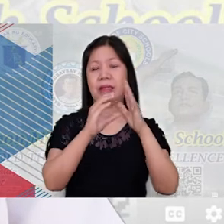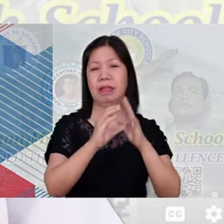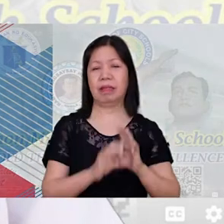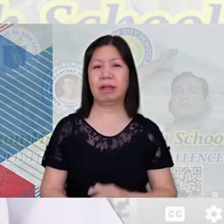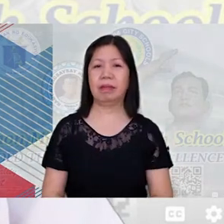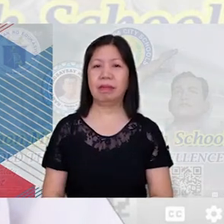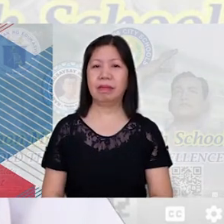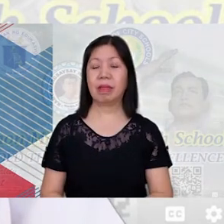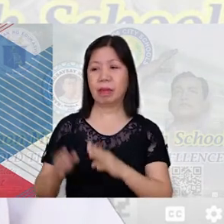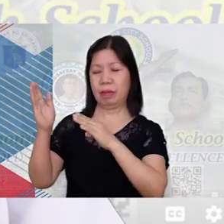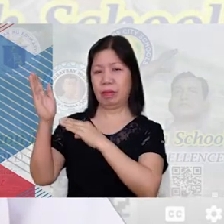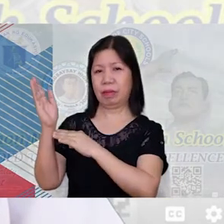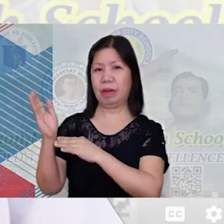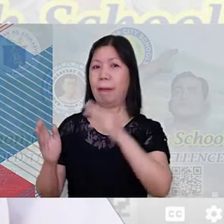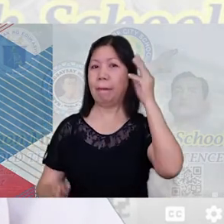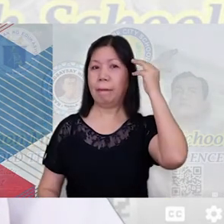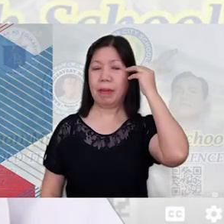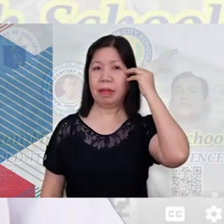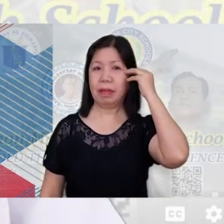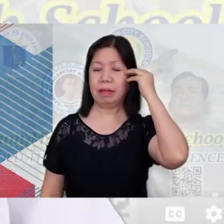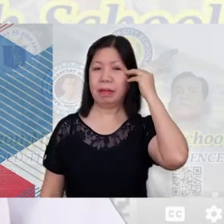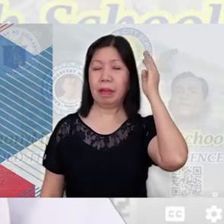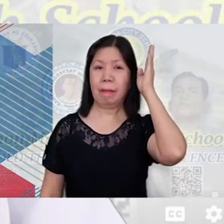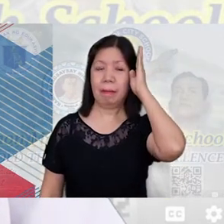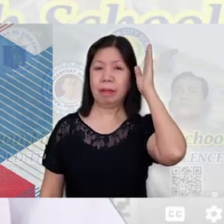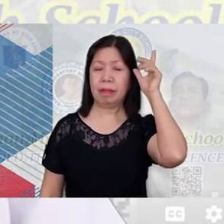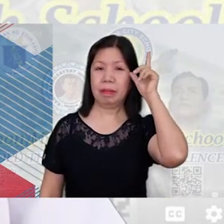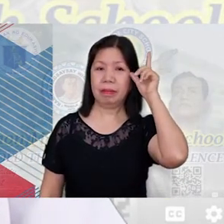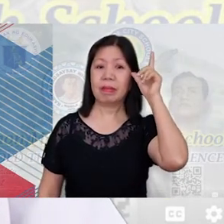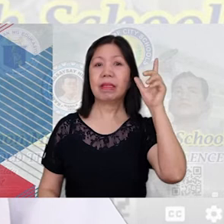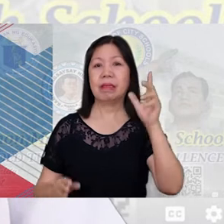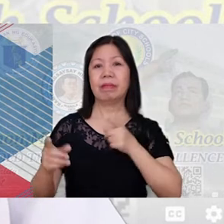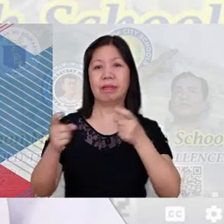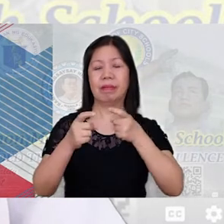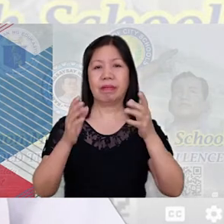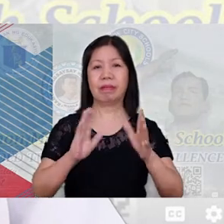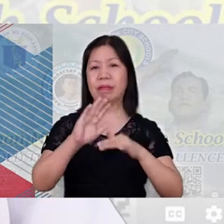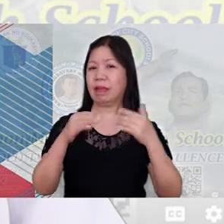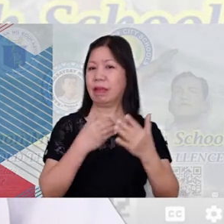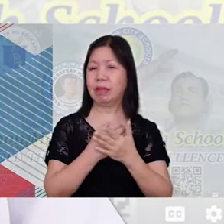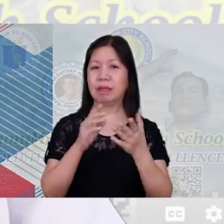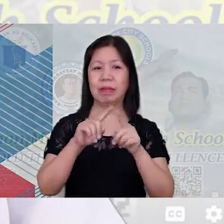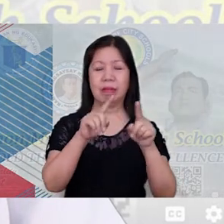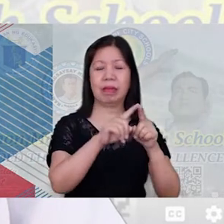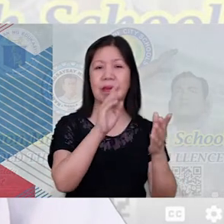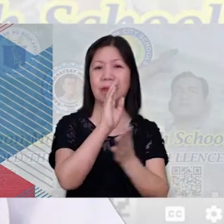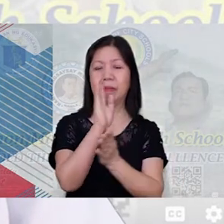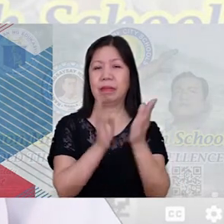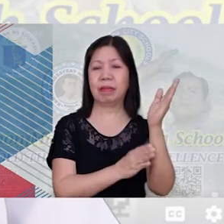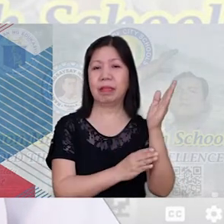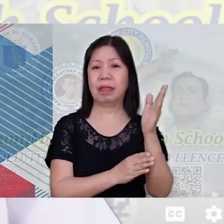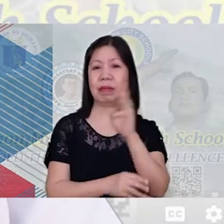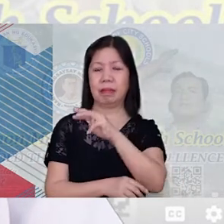Maynila. Dr. Maria Magdalena M. Lim, tagapamanihala ng mga sangay ng paaralang